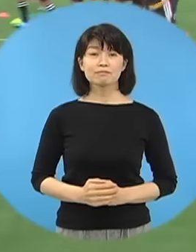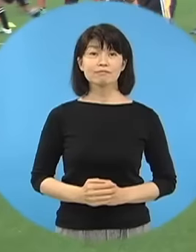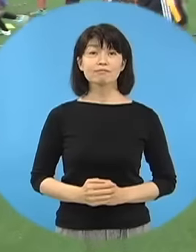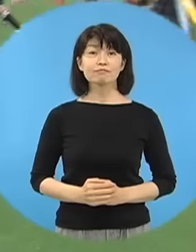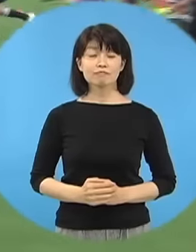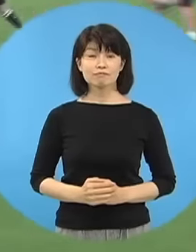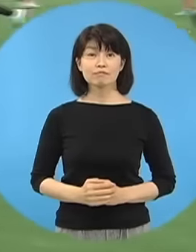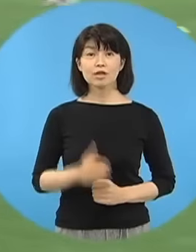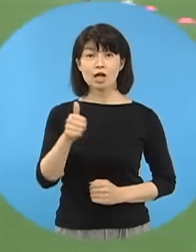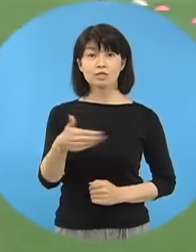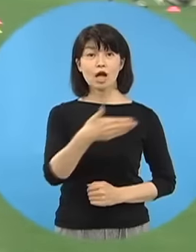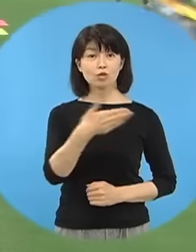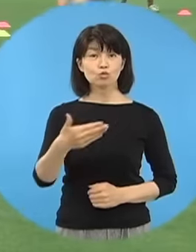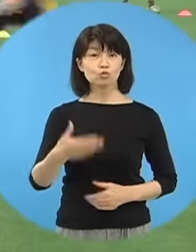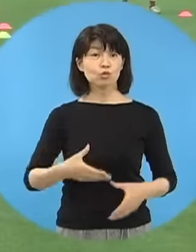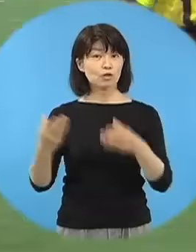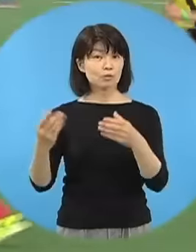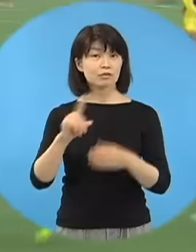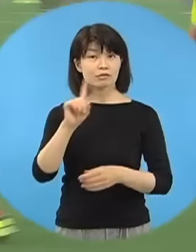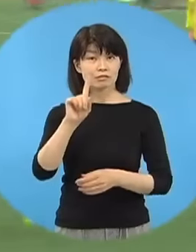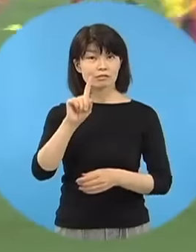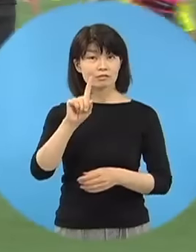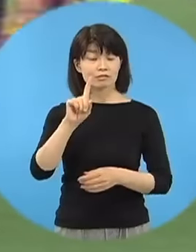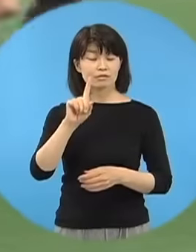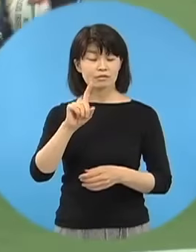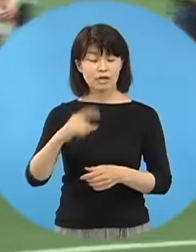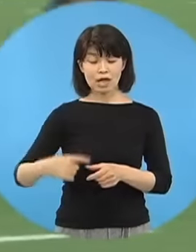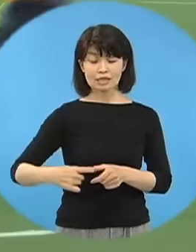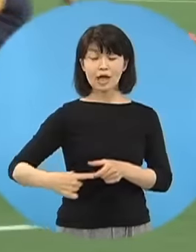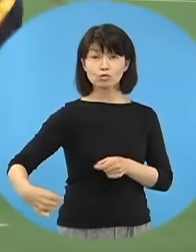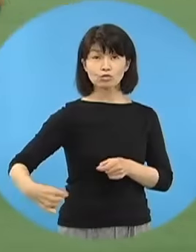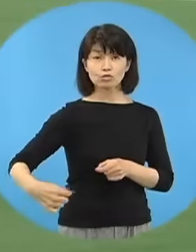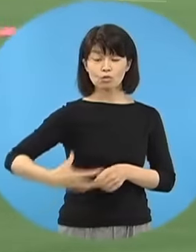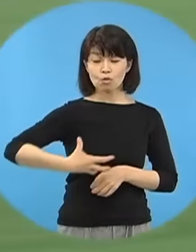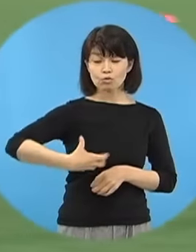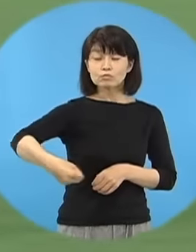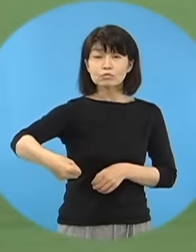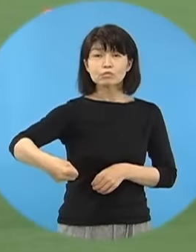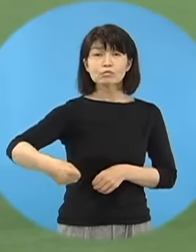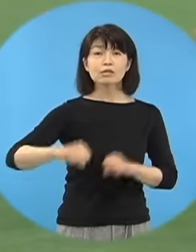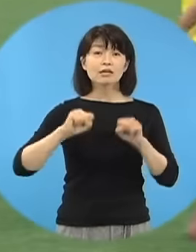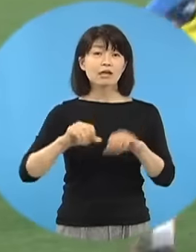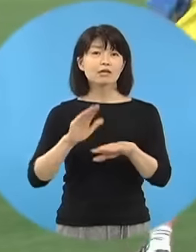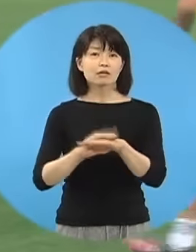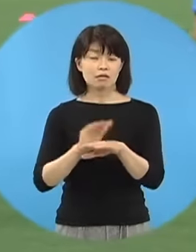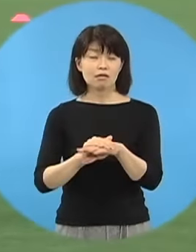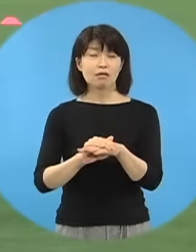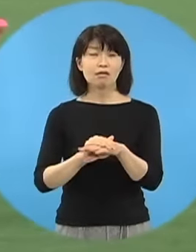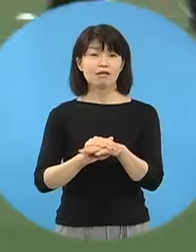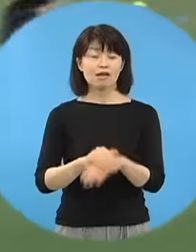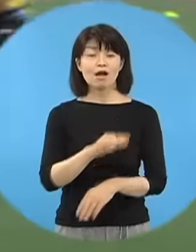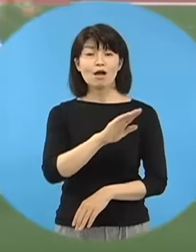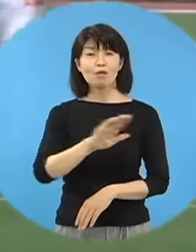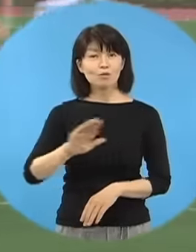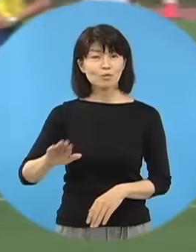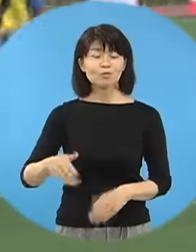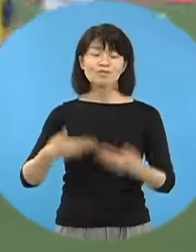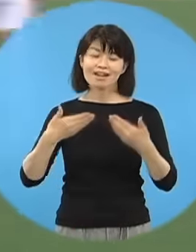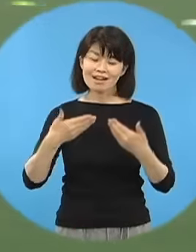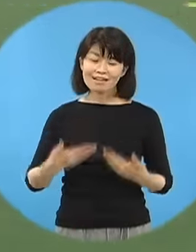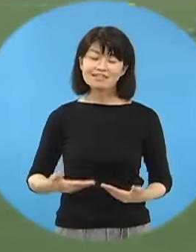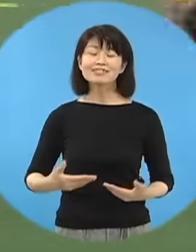よタグラグビーはタックルのわに家具と呼ばれる紐を取ることで相手の全身を止める